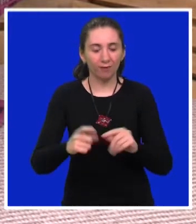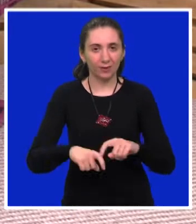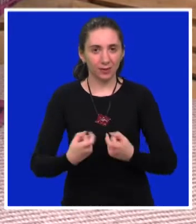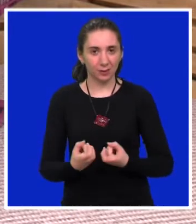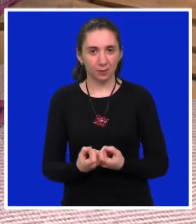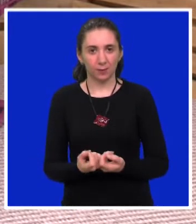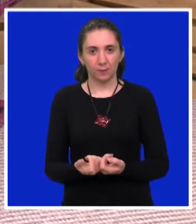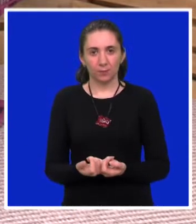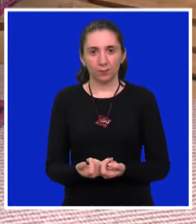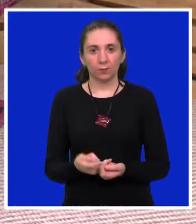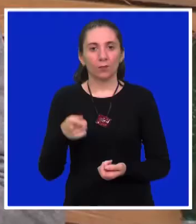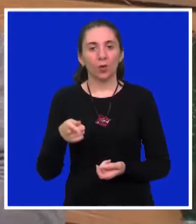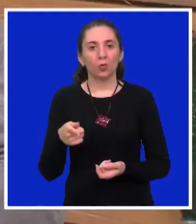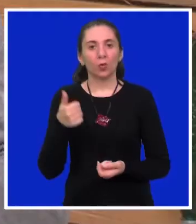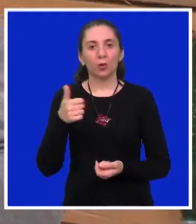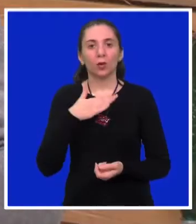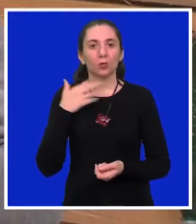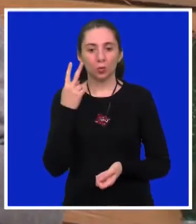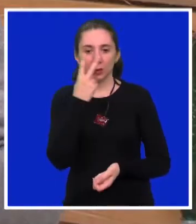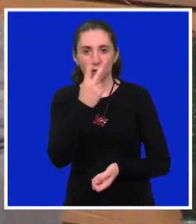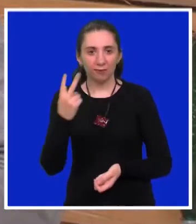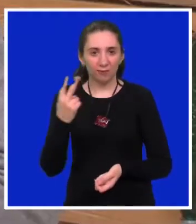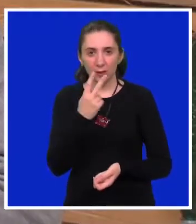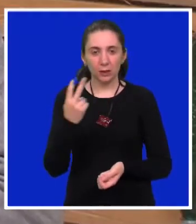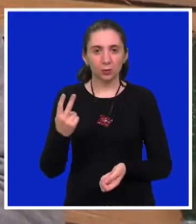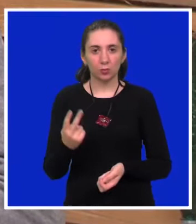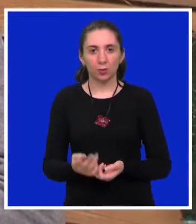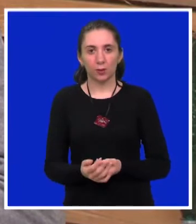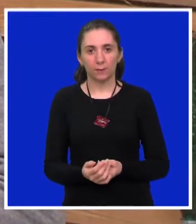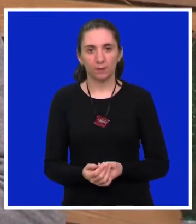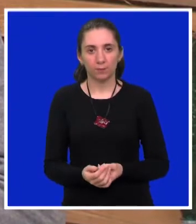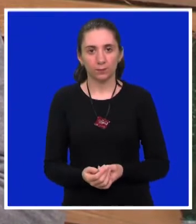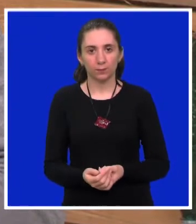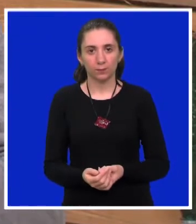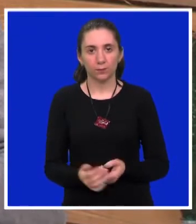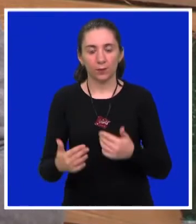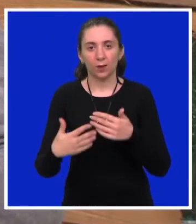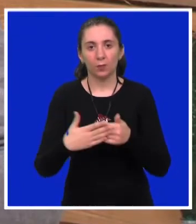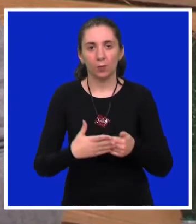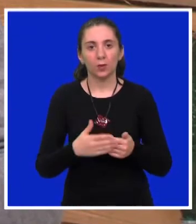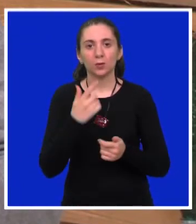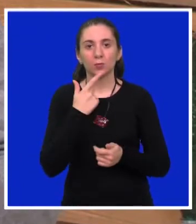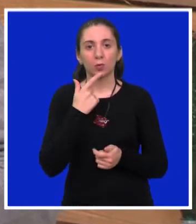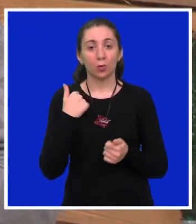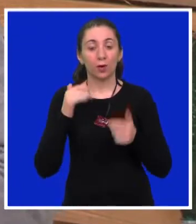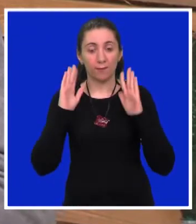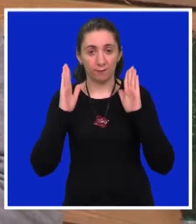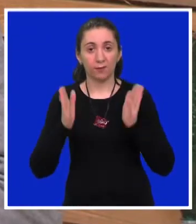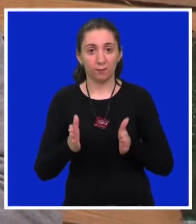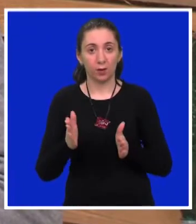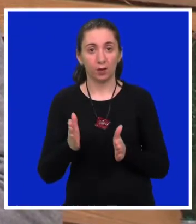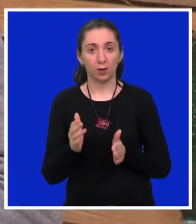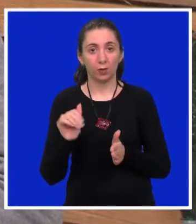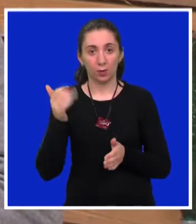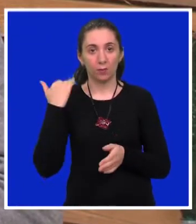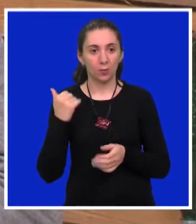neke predmete. Znači, i to je onako jedan dosta vizualni pristup koji Ja vjerujem da